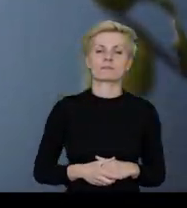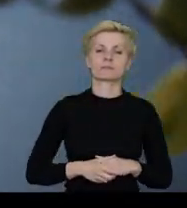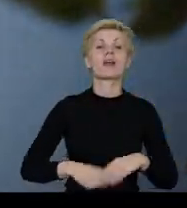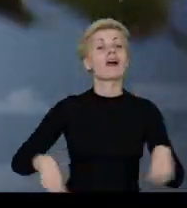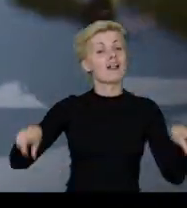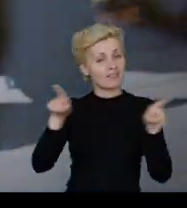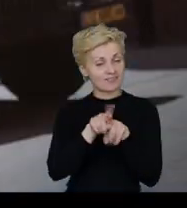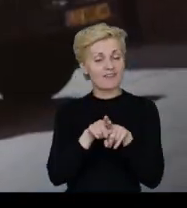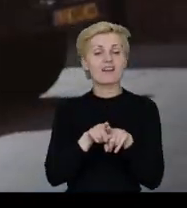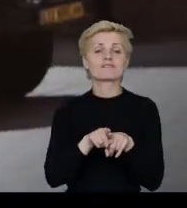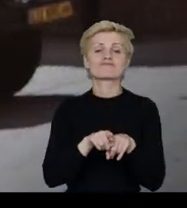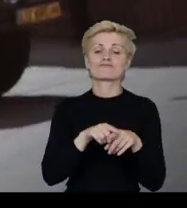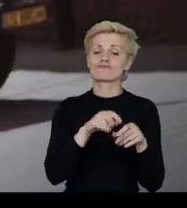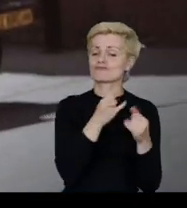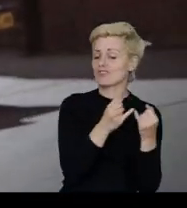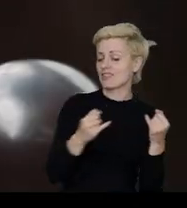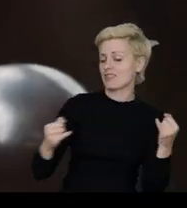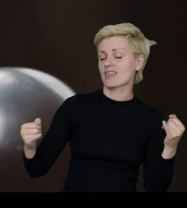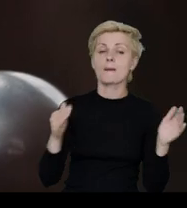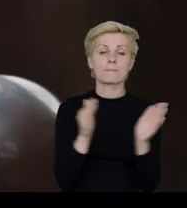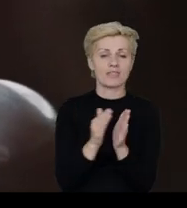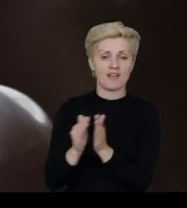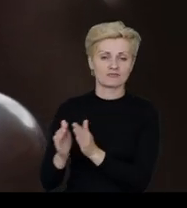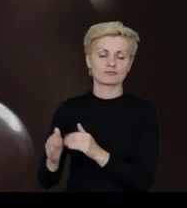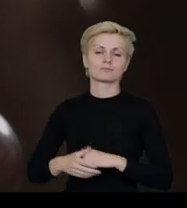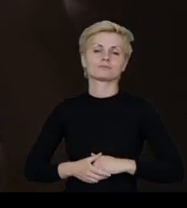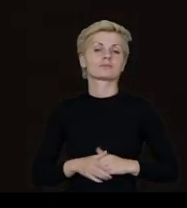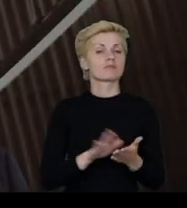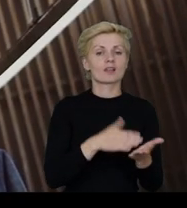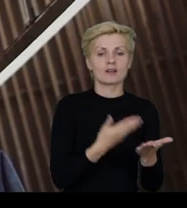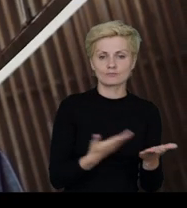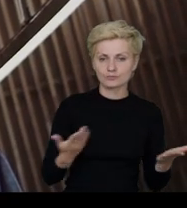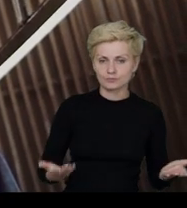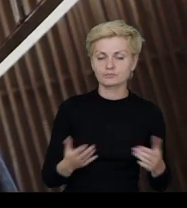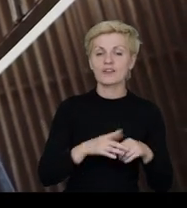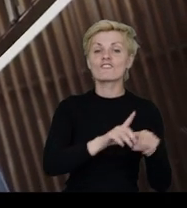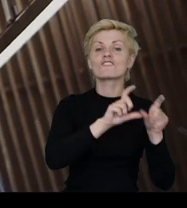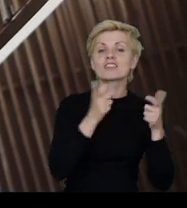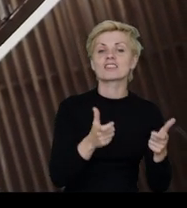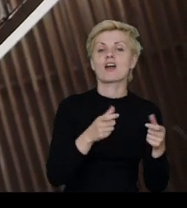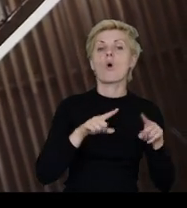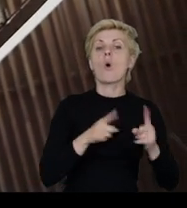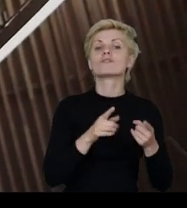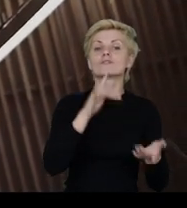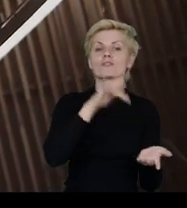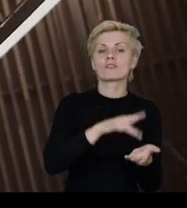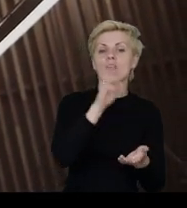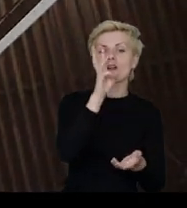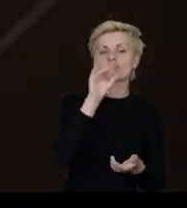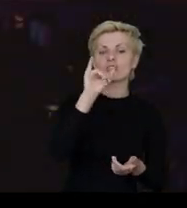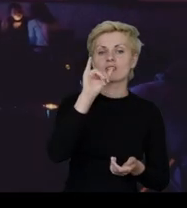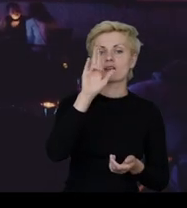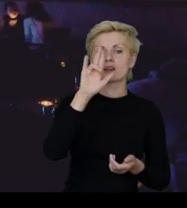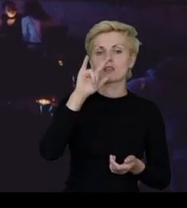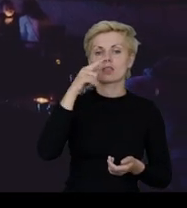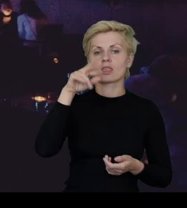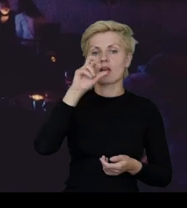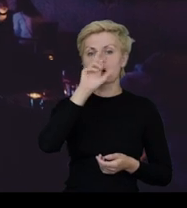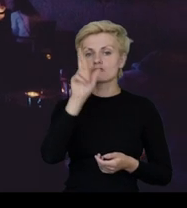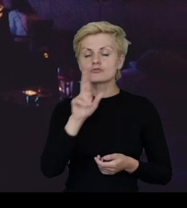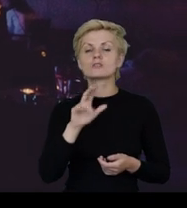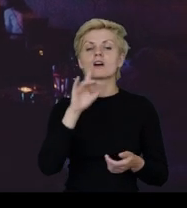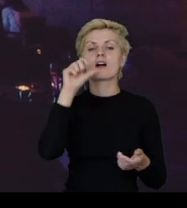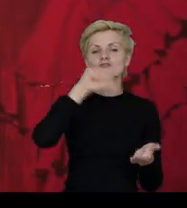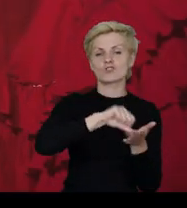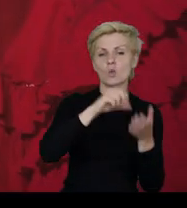ale też szereg innych, mniejszych, jak na przykład wydarzenia organizowane w Wiredarzu Centrum Kultury czy